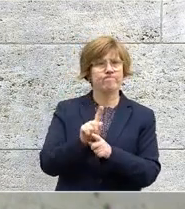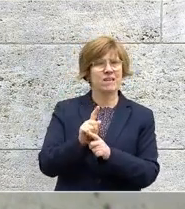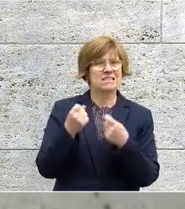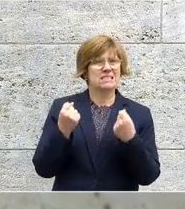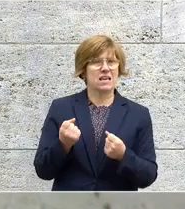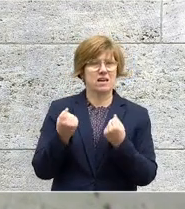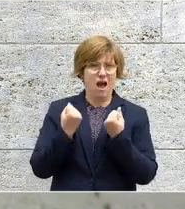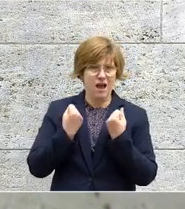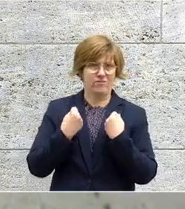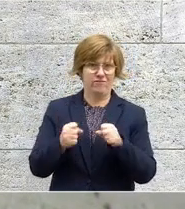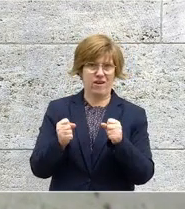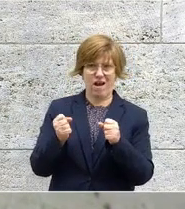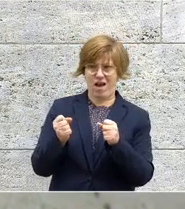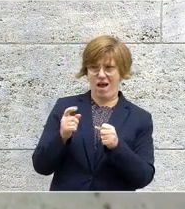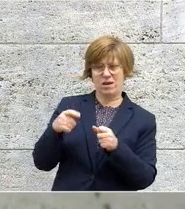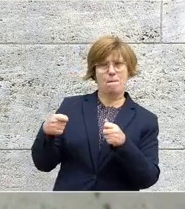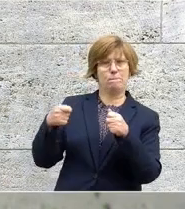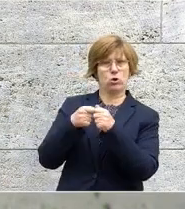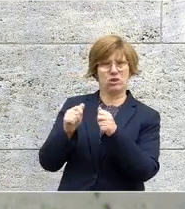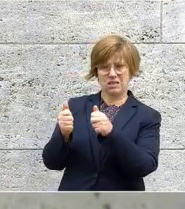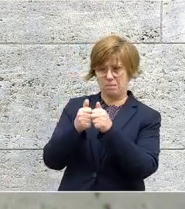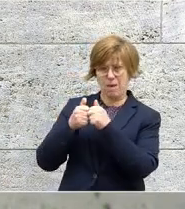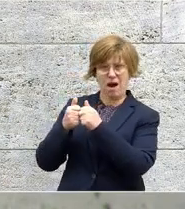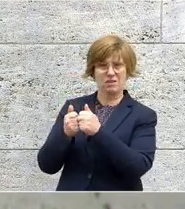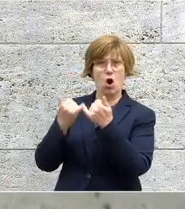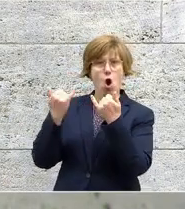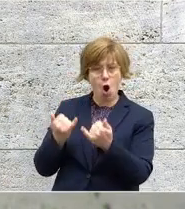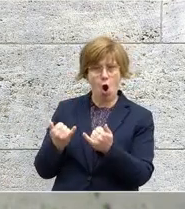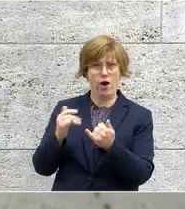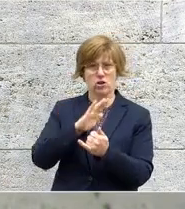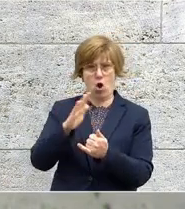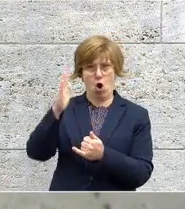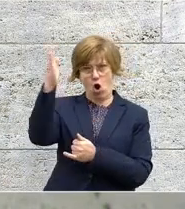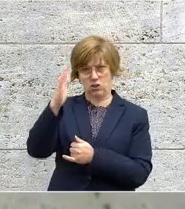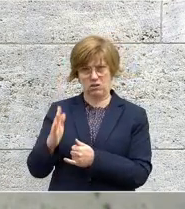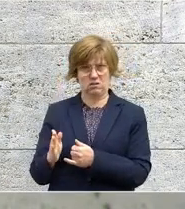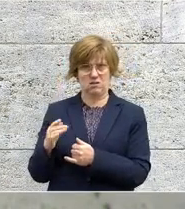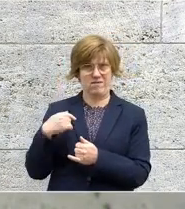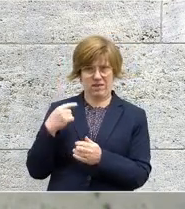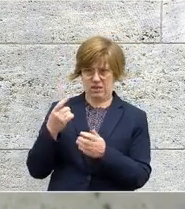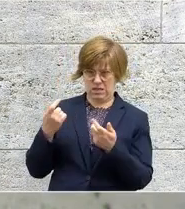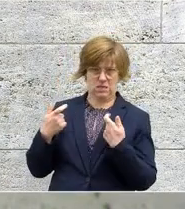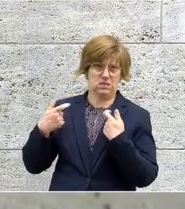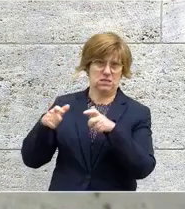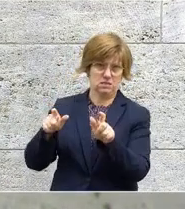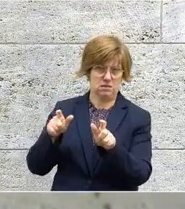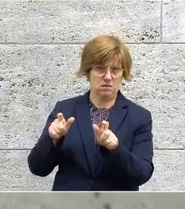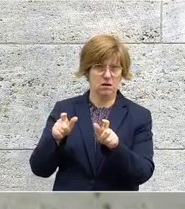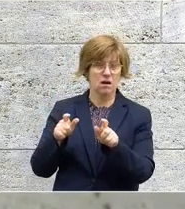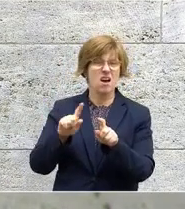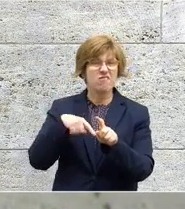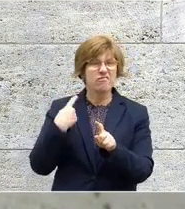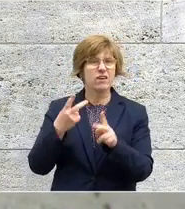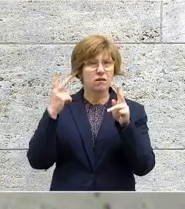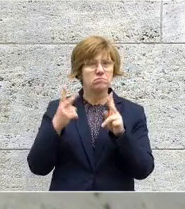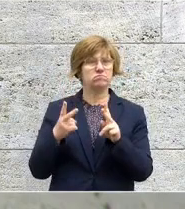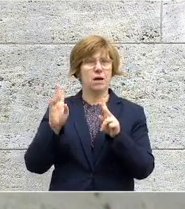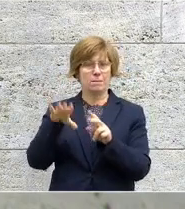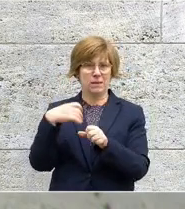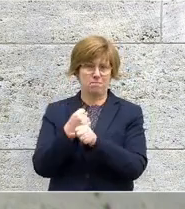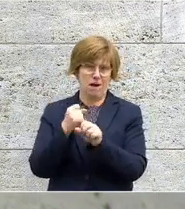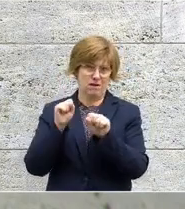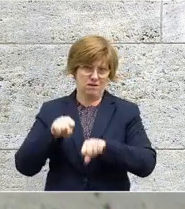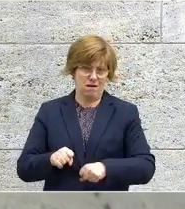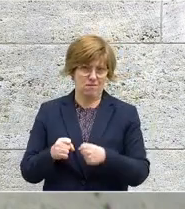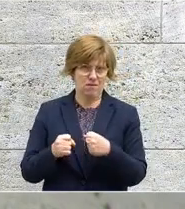die Sicherheit und Freiheit unserer Bündnispartner an der heutigen Ostflanke eintreten. Dass wir unseren Beitrag